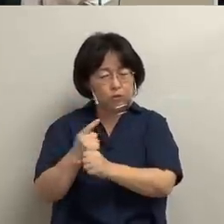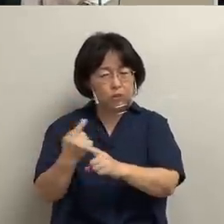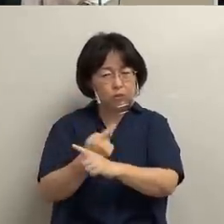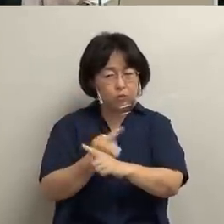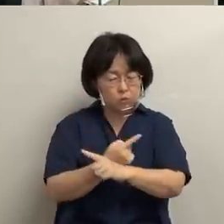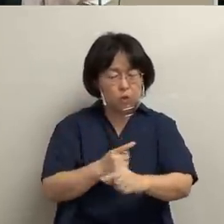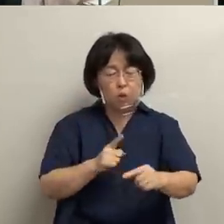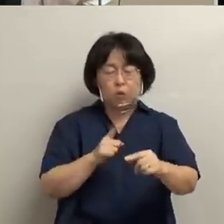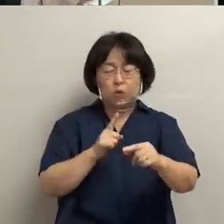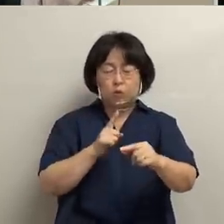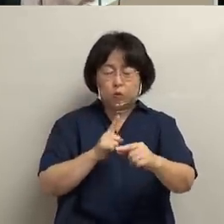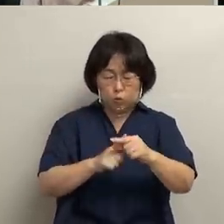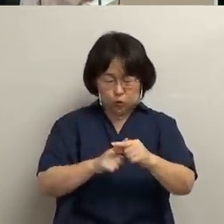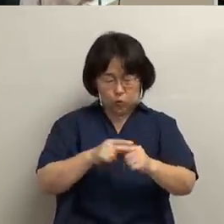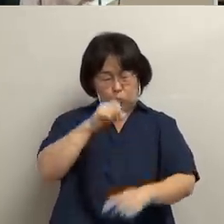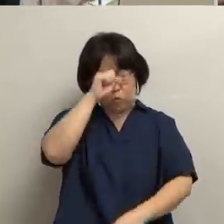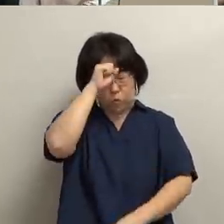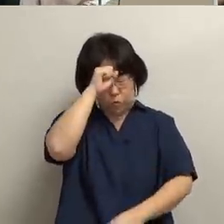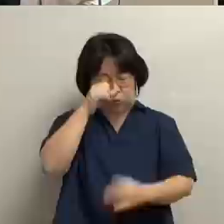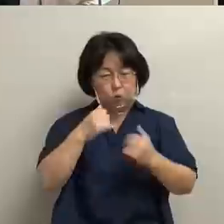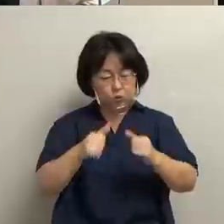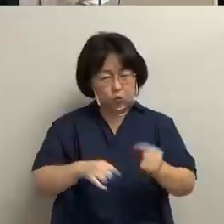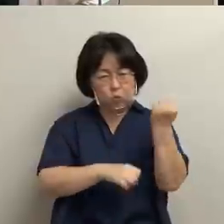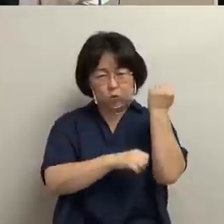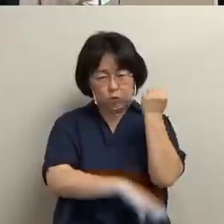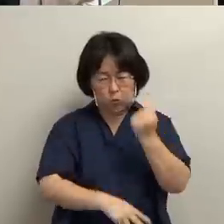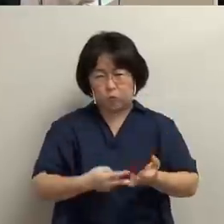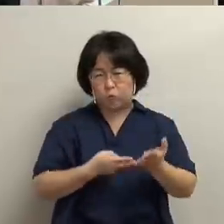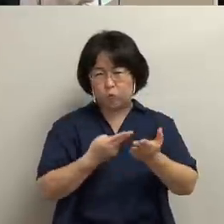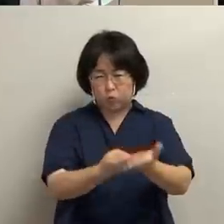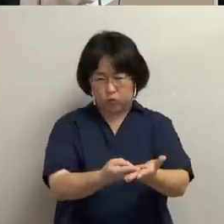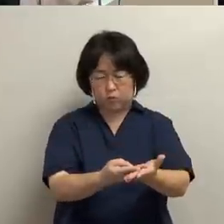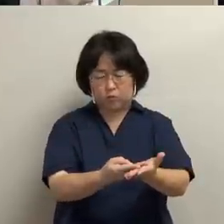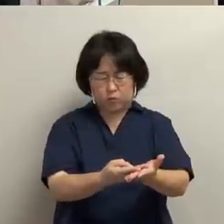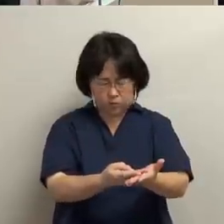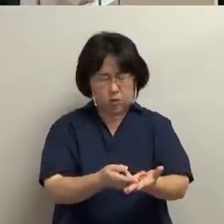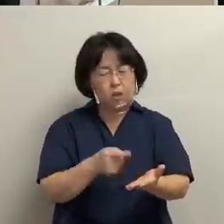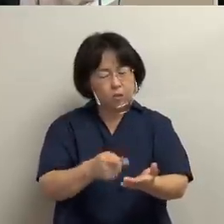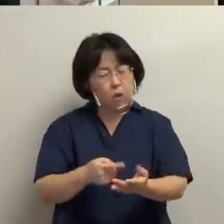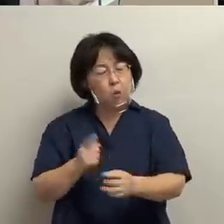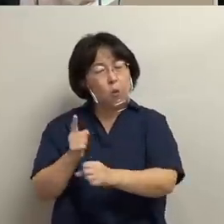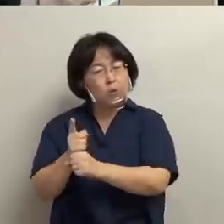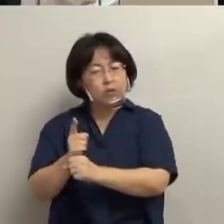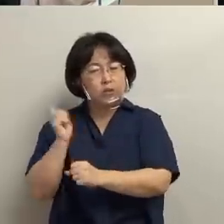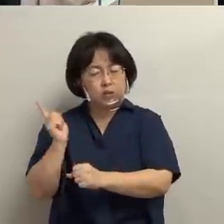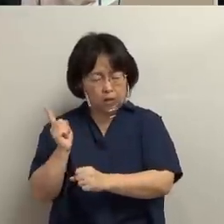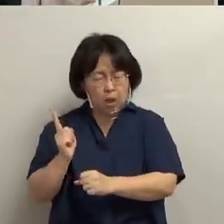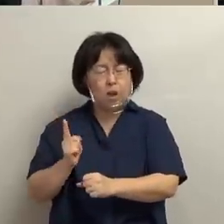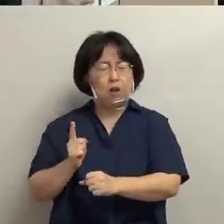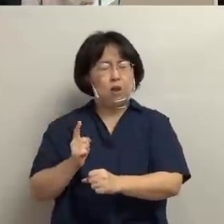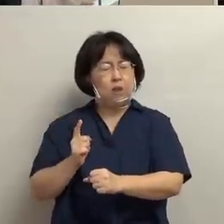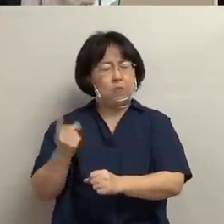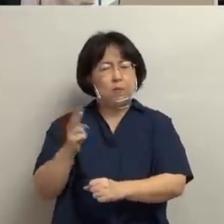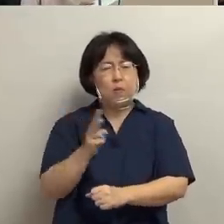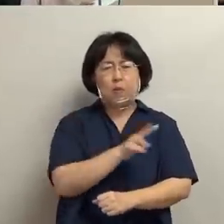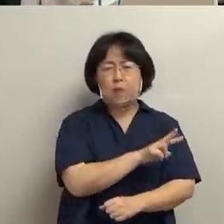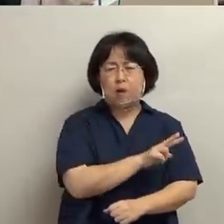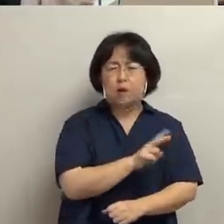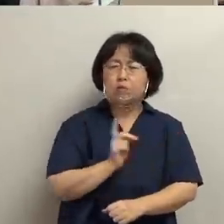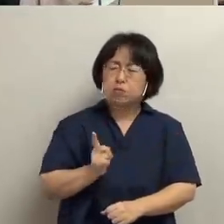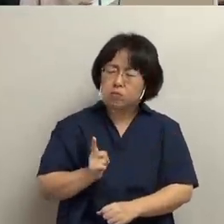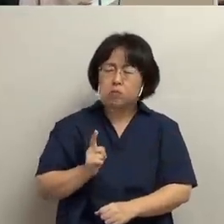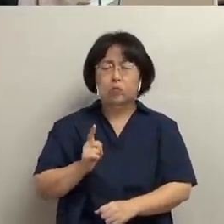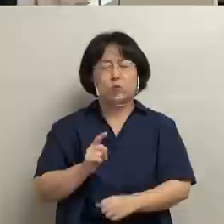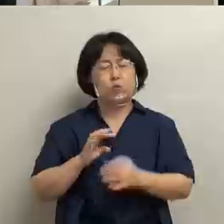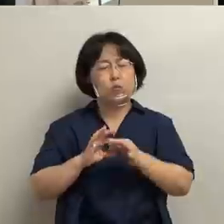原則入院というふうに変更されたという風に聞いています方針がそのように二転三転することについて知事はたどのように受け止めて